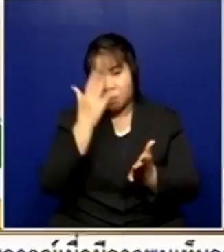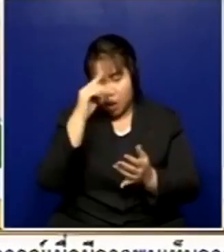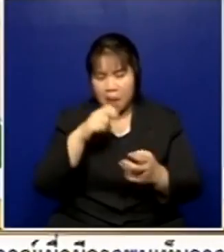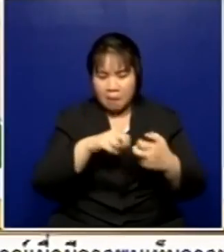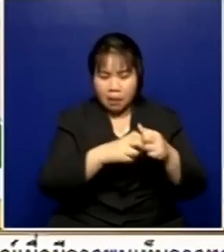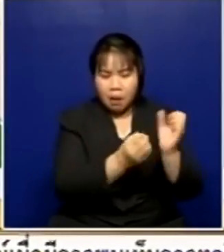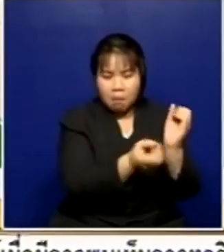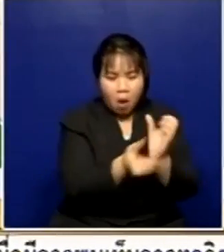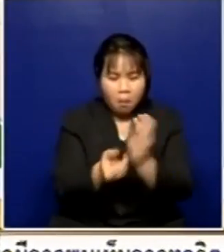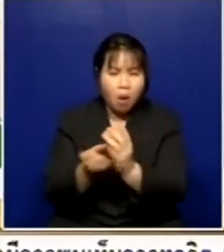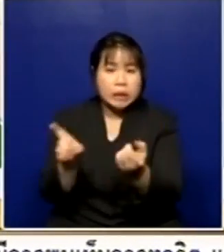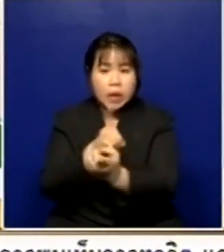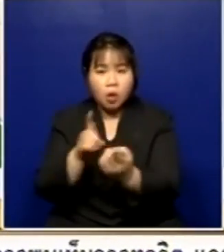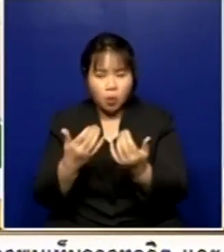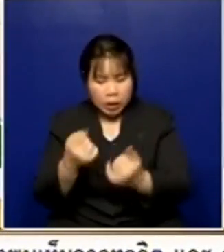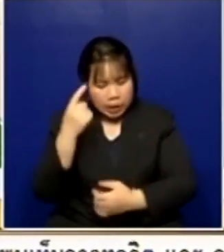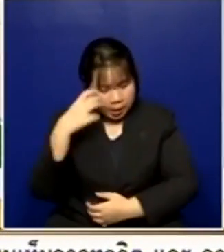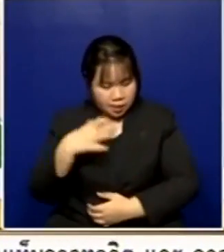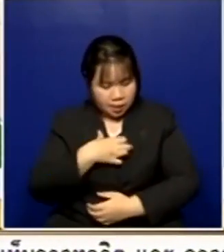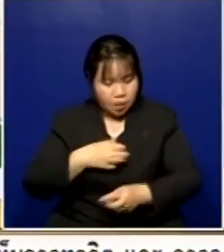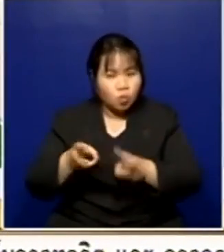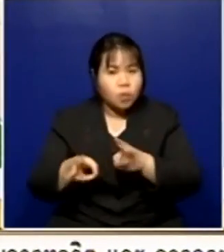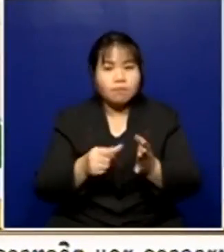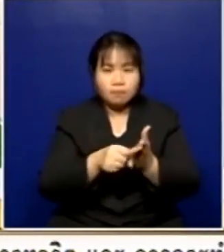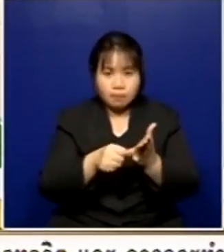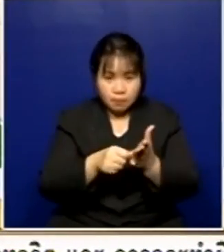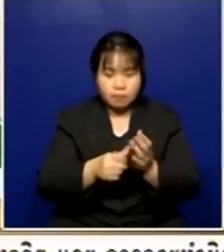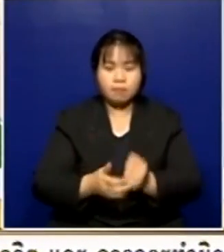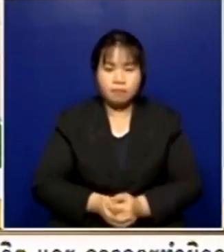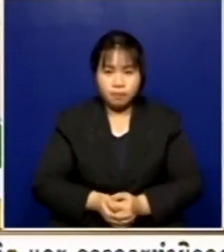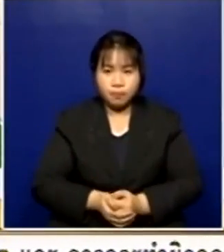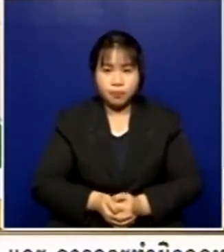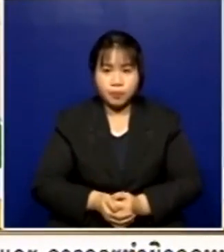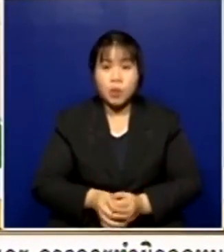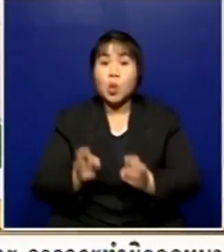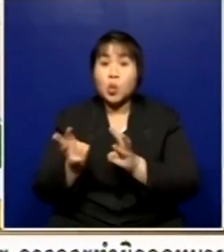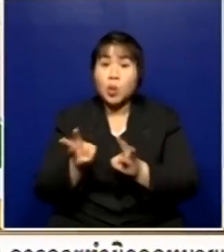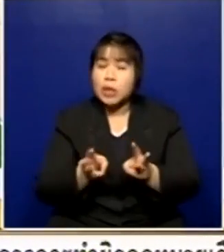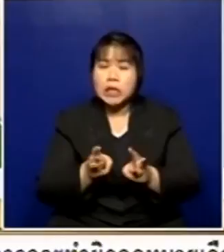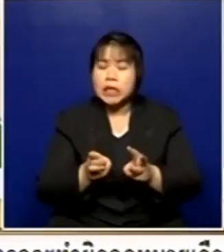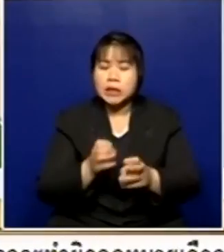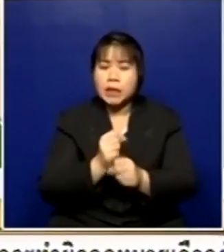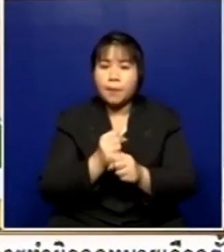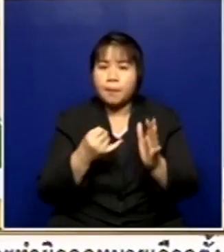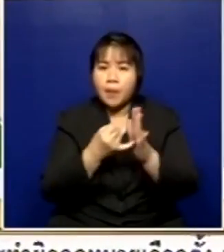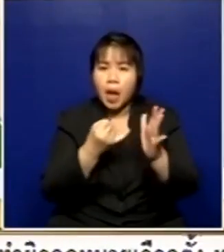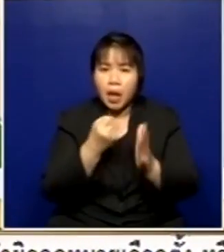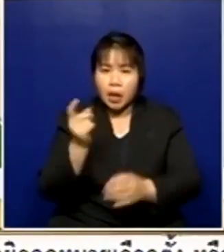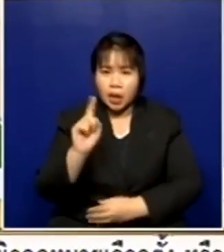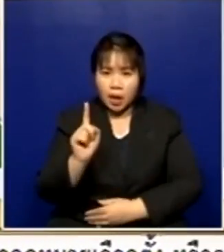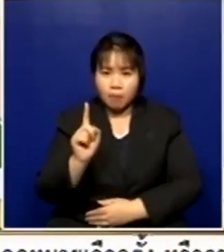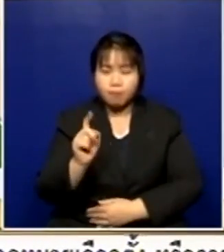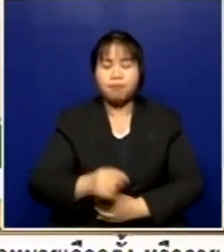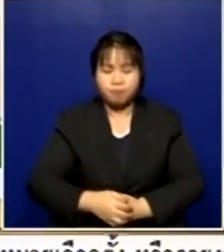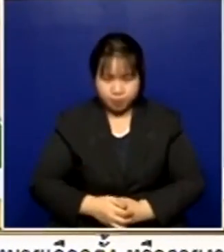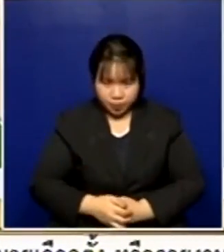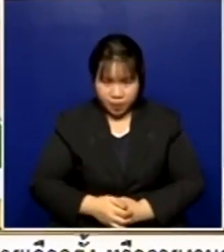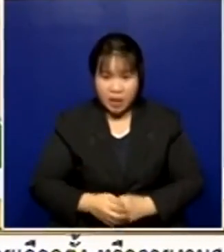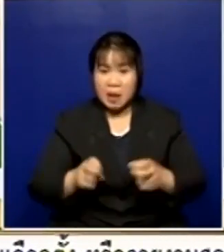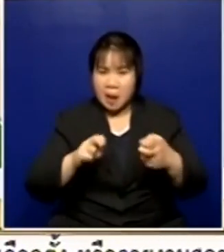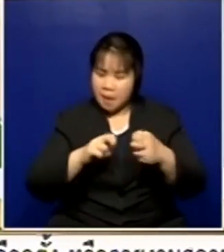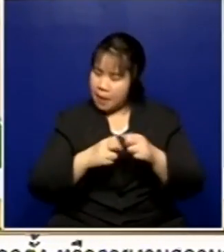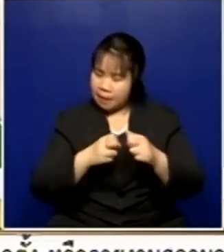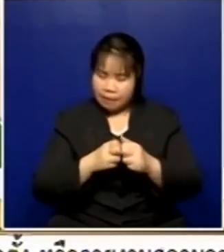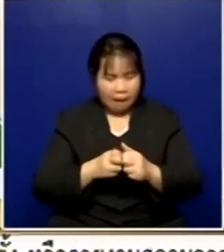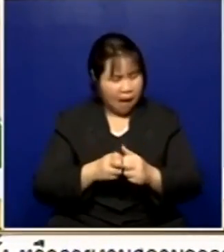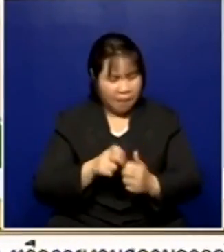ความขัดแย้งในสังคมในปัจจุบันวิถีทางที่จัดการกับความขัดแย้งที่ดีที่สุดคือการนำประเด็นที่เป็นใจกลาง